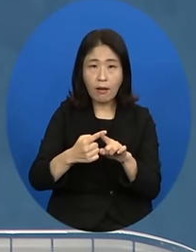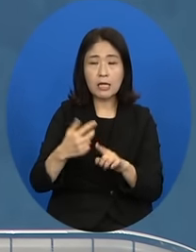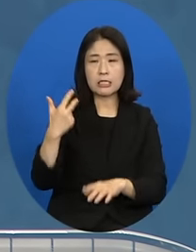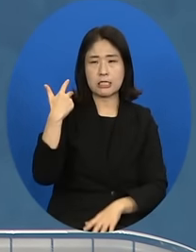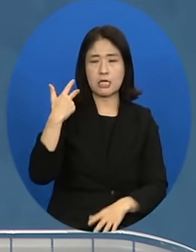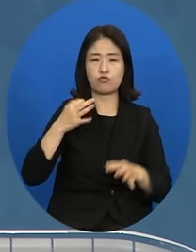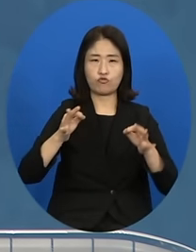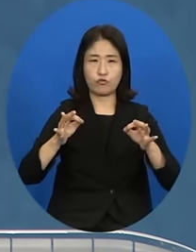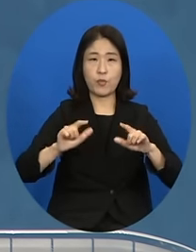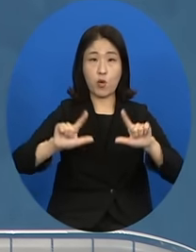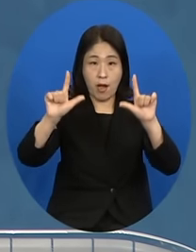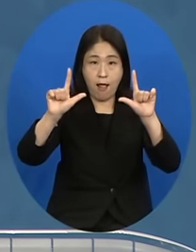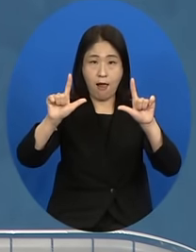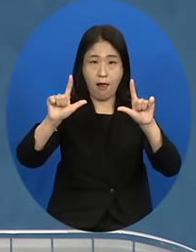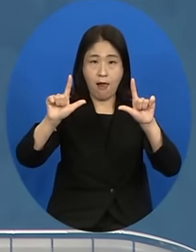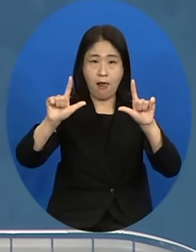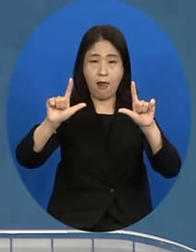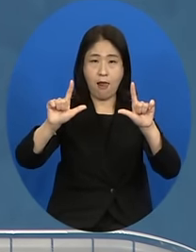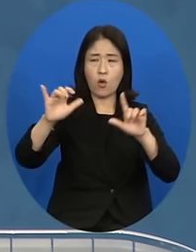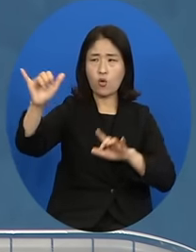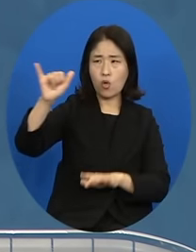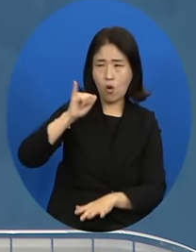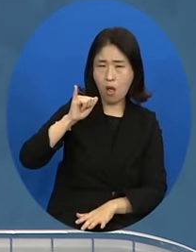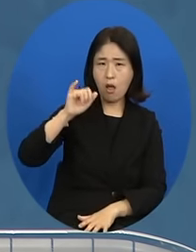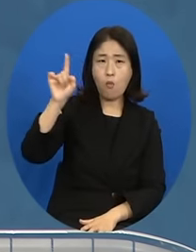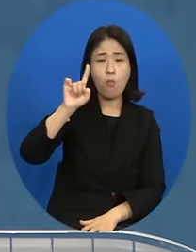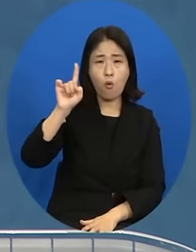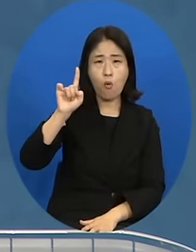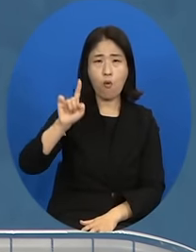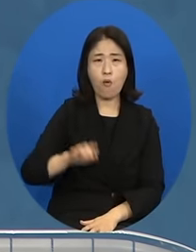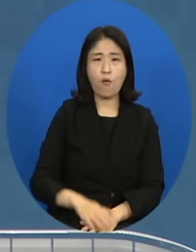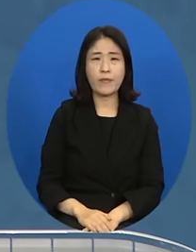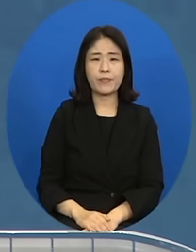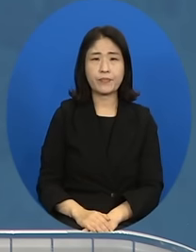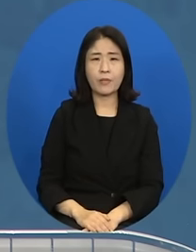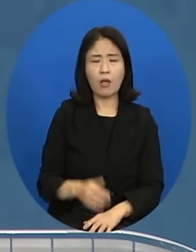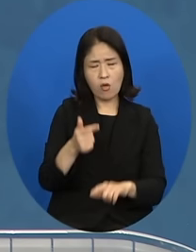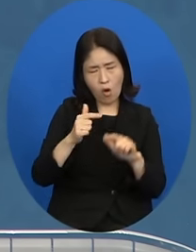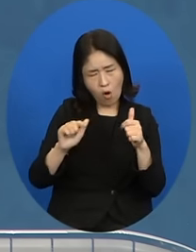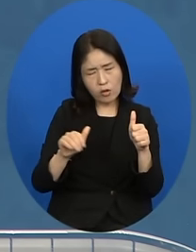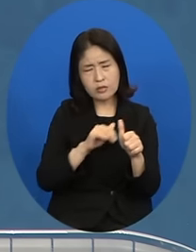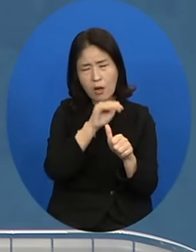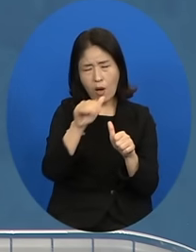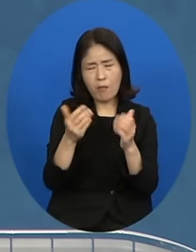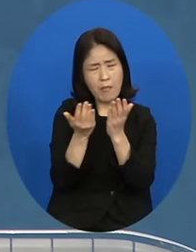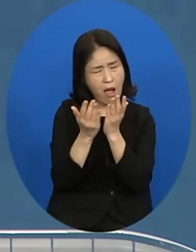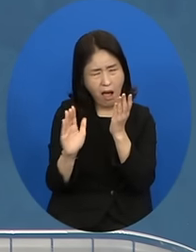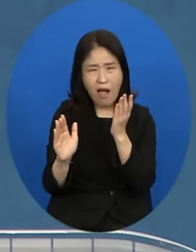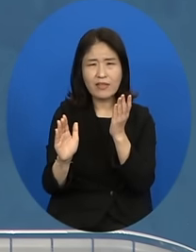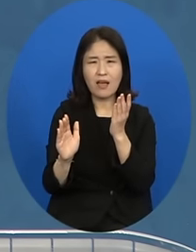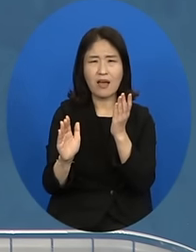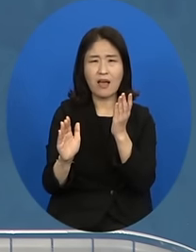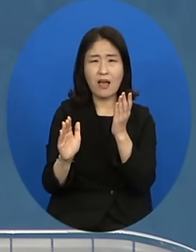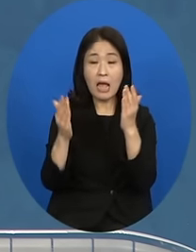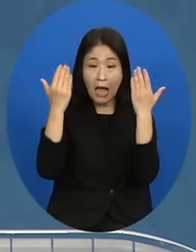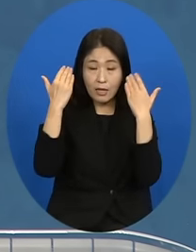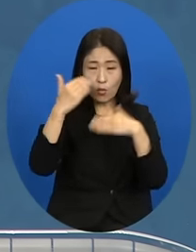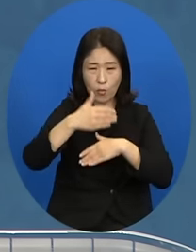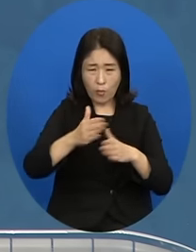금요일입니다. 학교에서 연락이 왔어요. 여러 사정으로 채플을 쓸 수